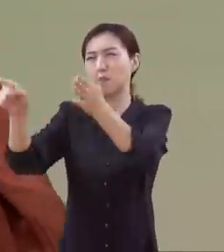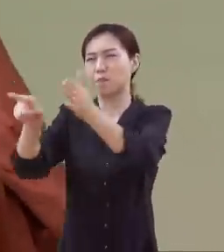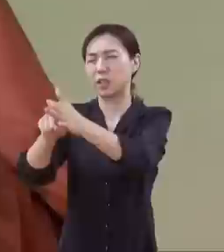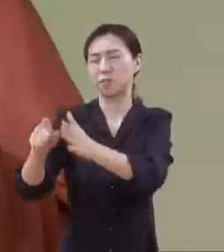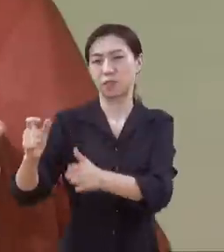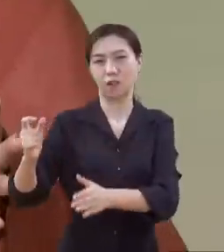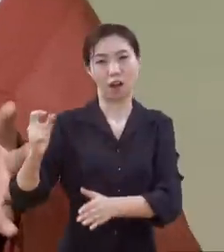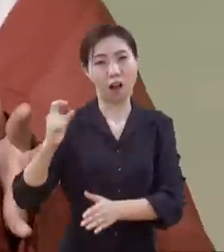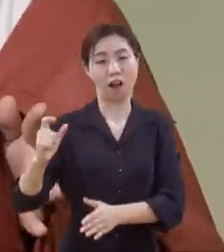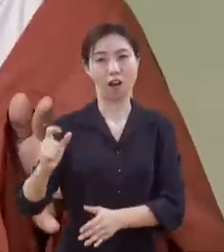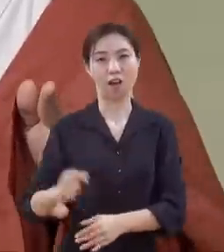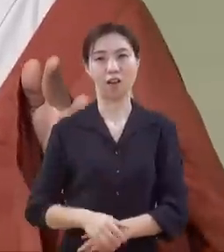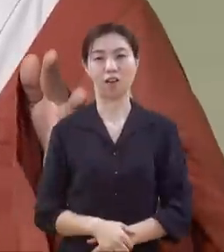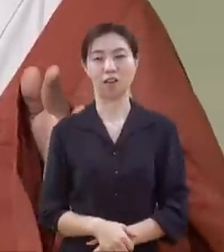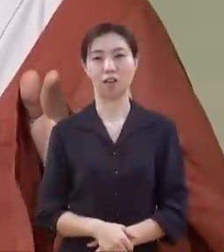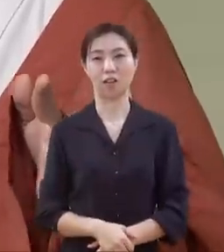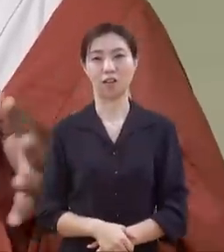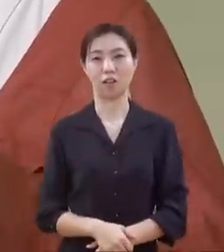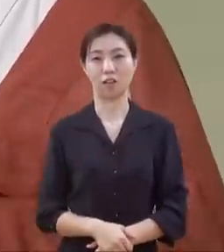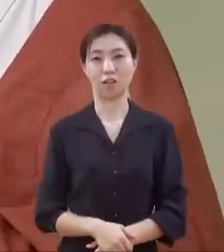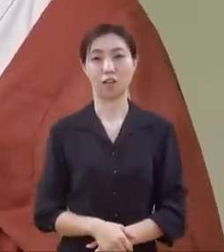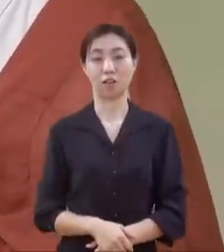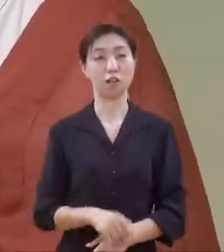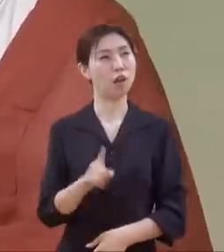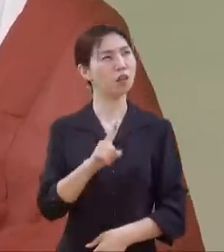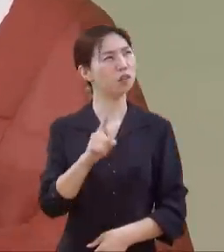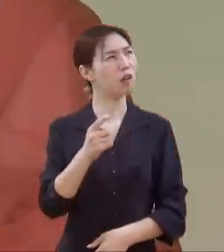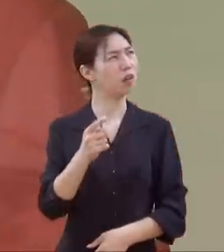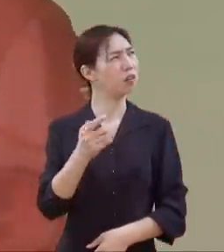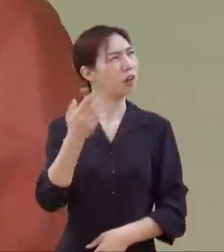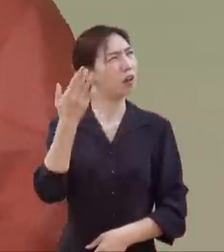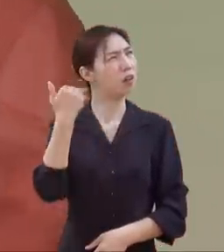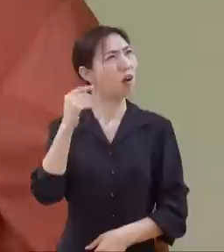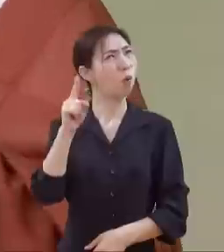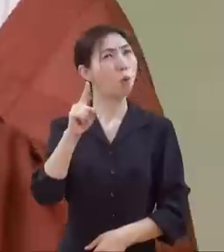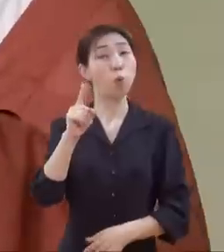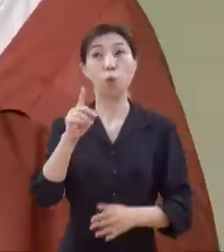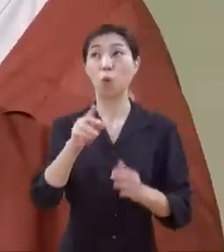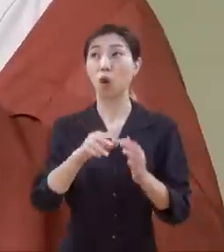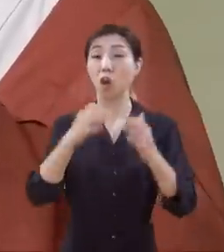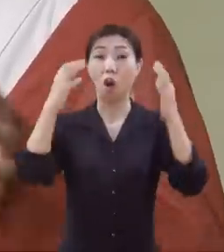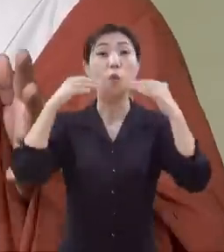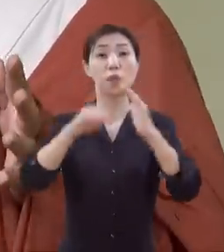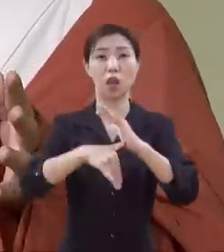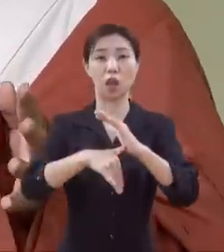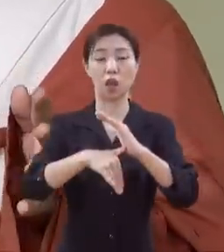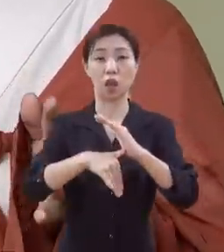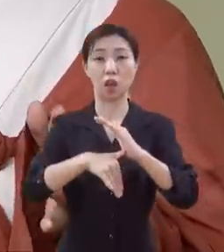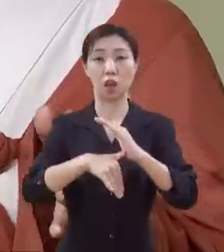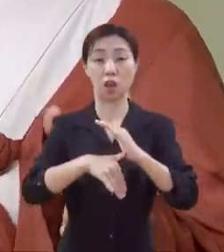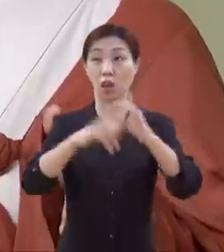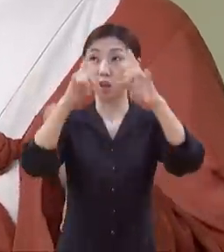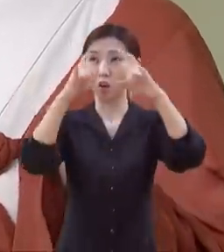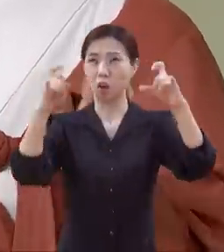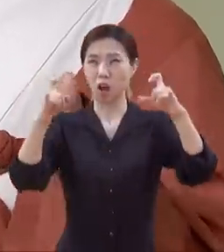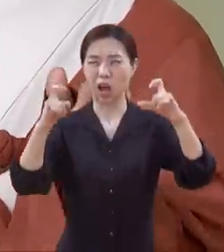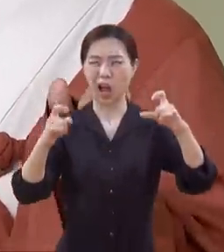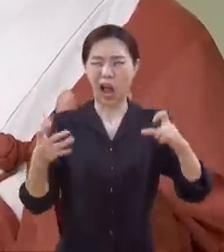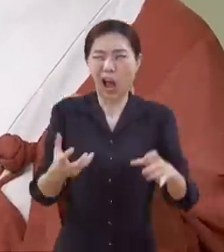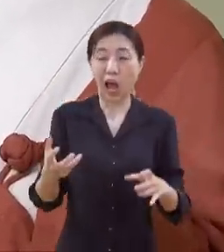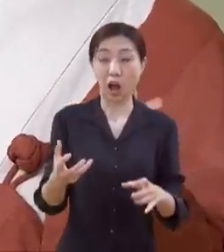좀 여름이었나 봐요 여름날 여름날 어느 날 절에서 아야 하는 소리가